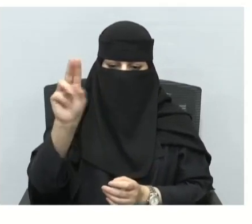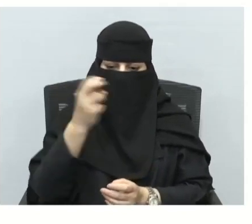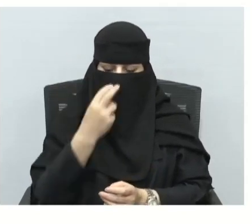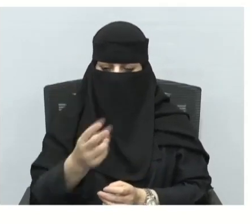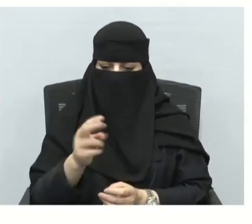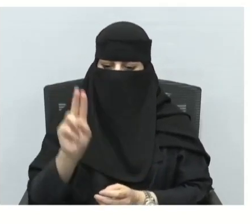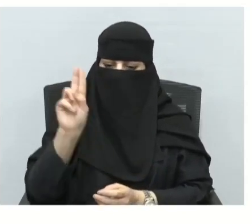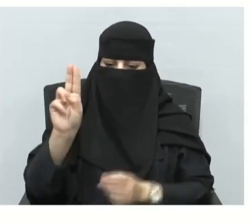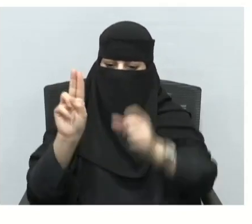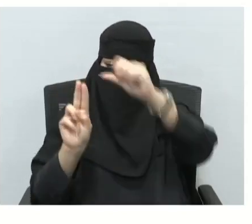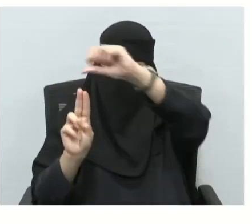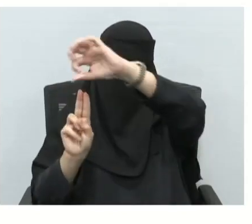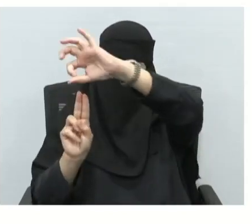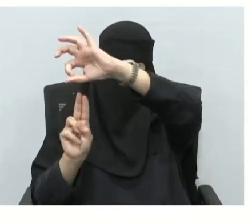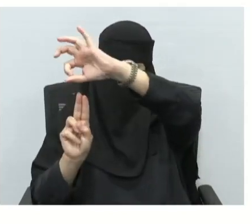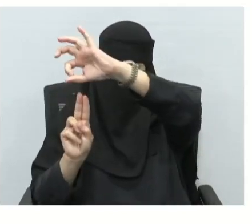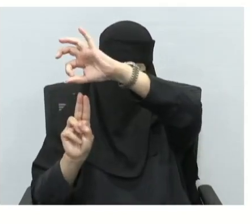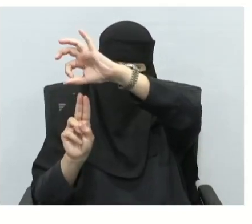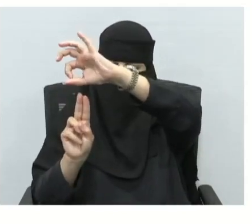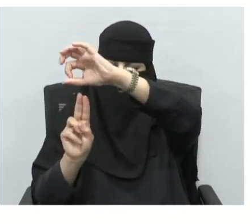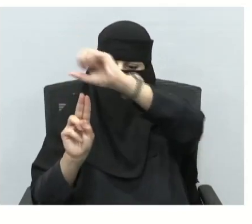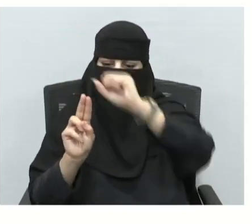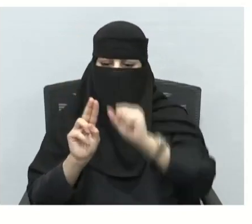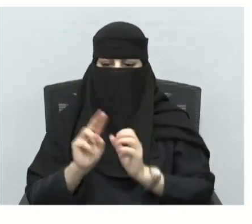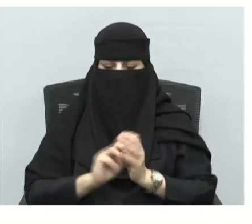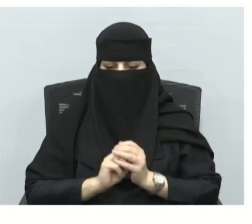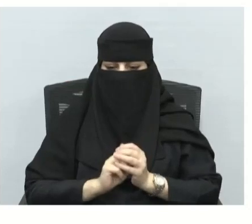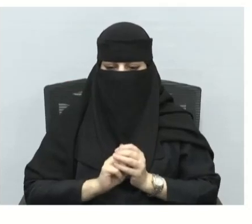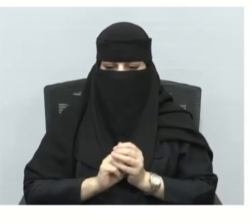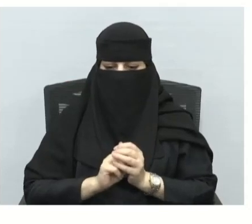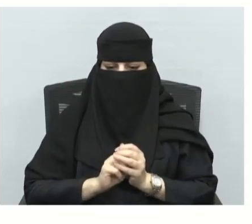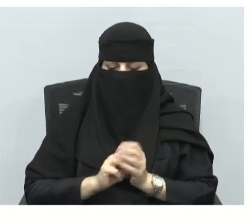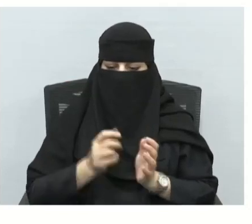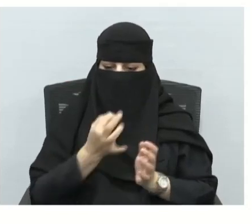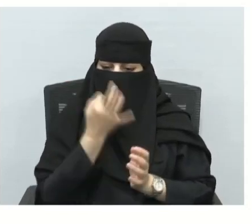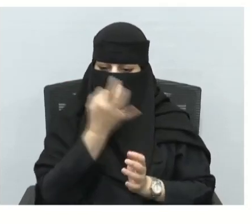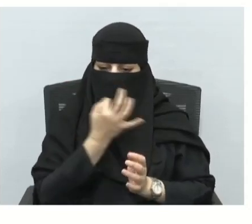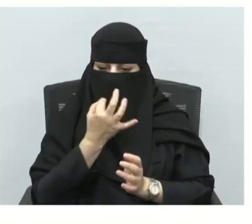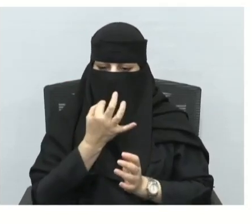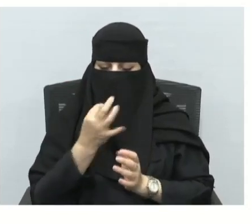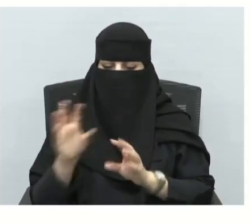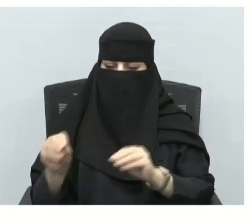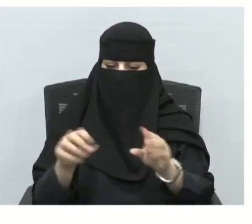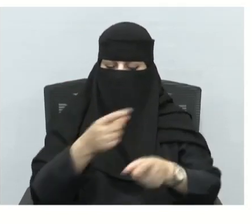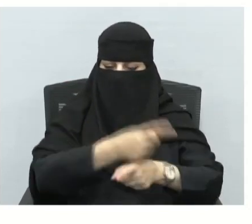ان التاء هنا ما هي حركتها ساكنه احسنتم ننطقها هكذا